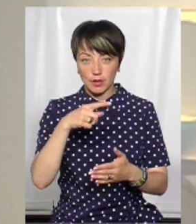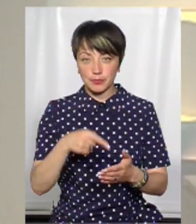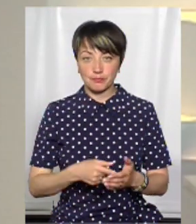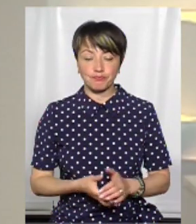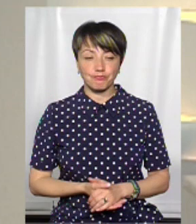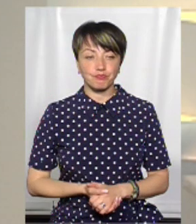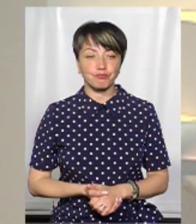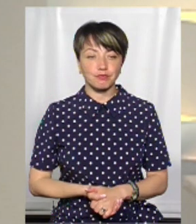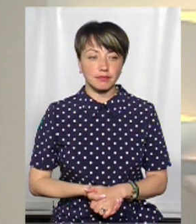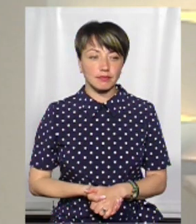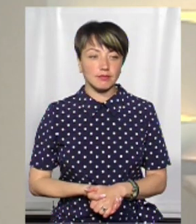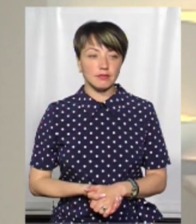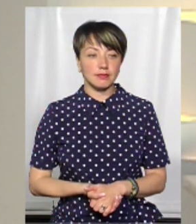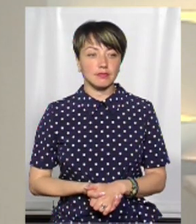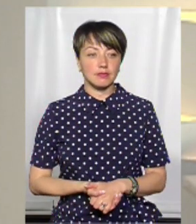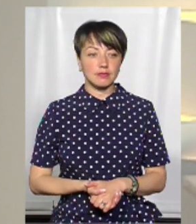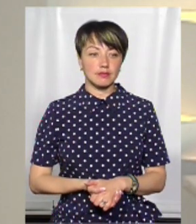тому самому Південному Бузі?